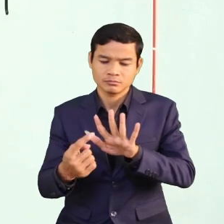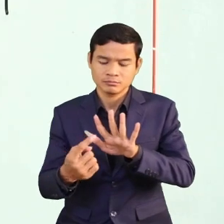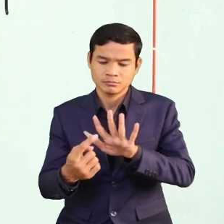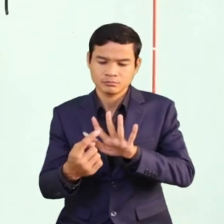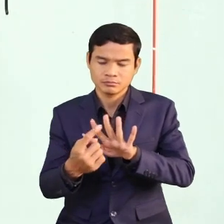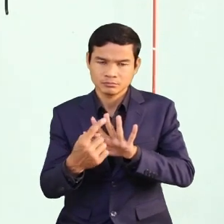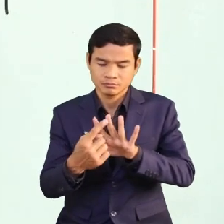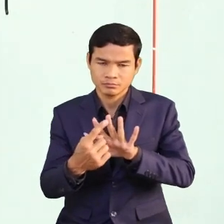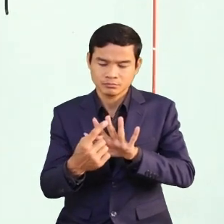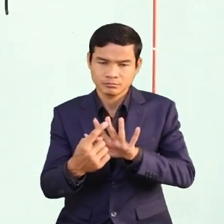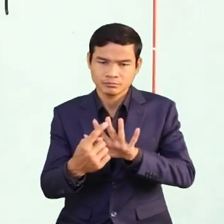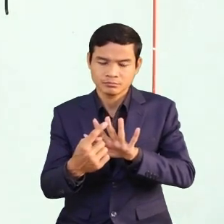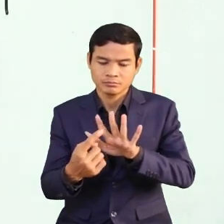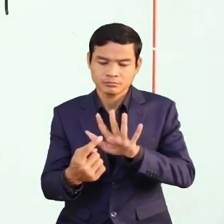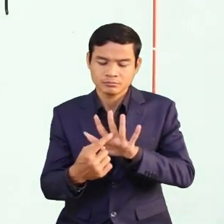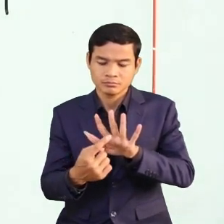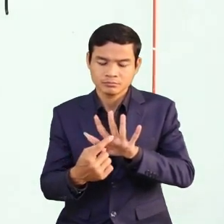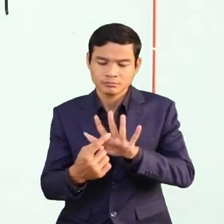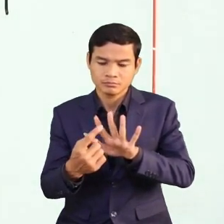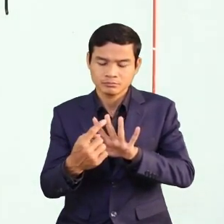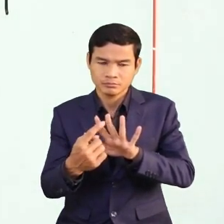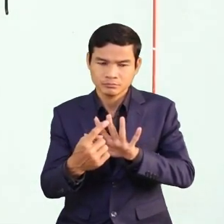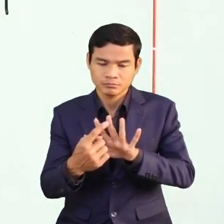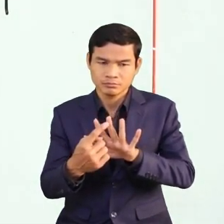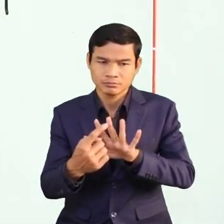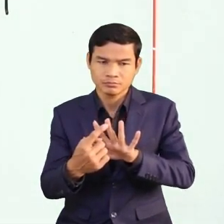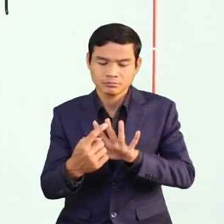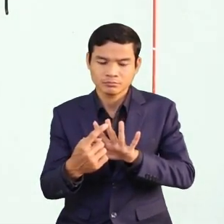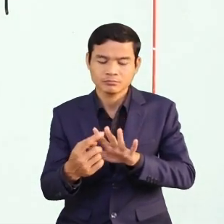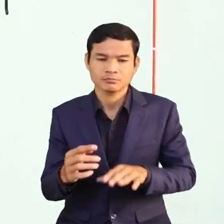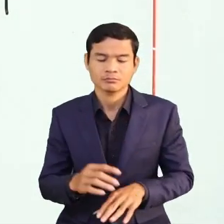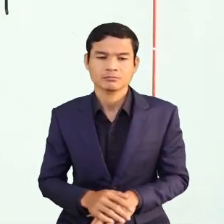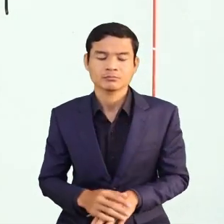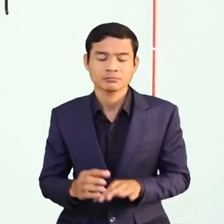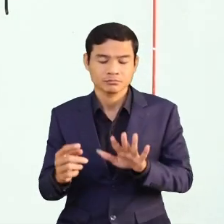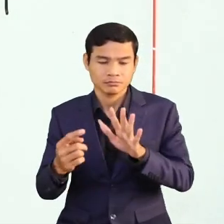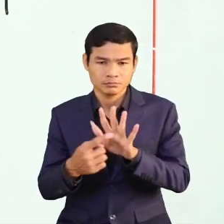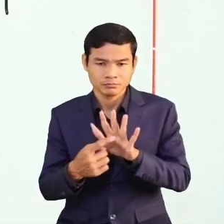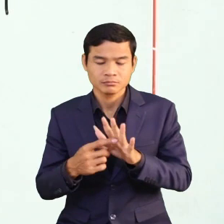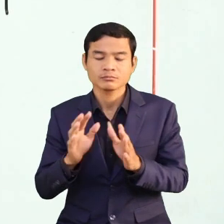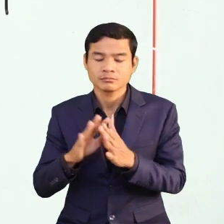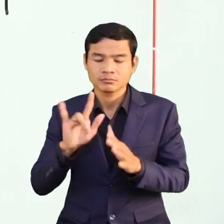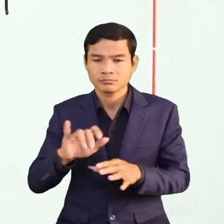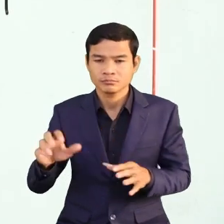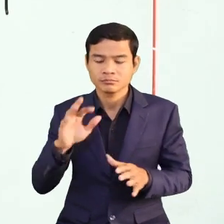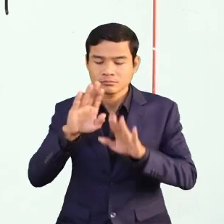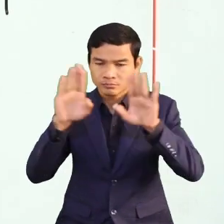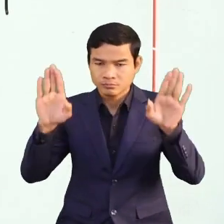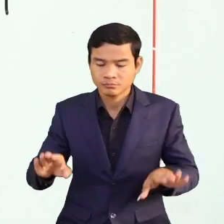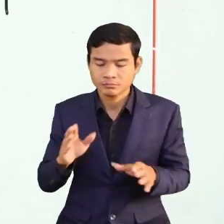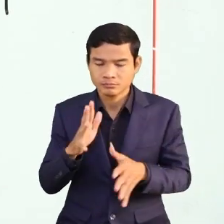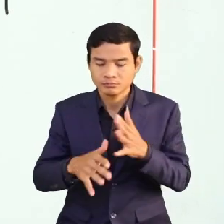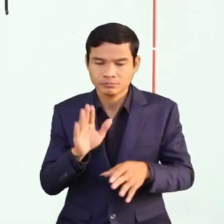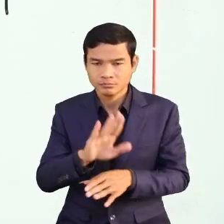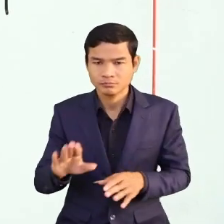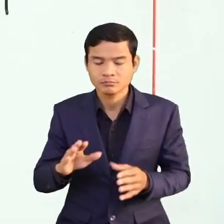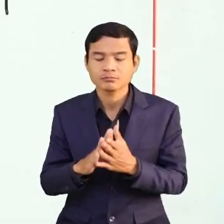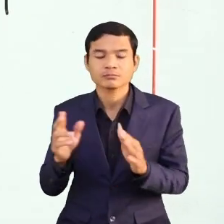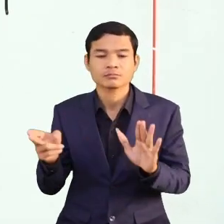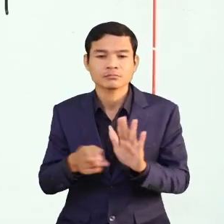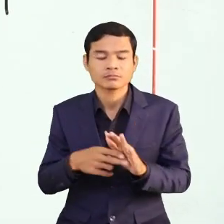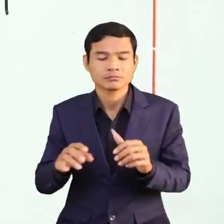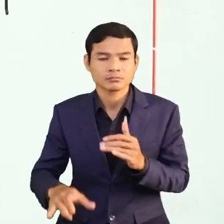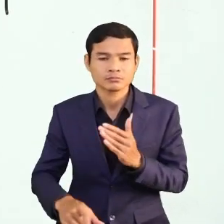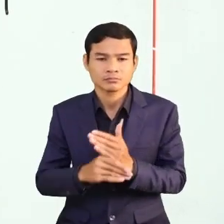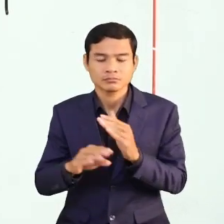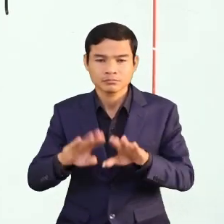มันวักฮับซ้ำประกอบอันเชียงในเลกนะเขียนรวมจมูกเนี่ยกระดูกกระดอยเกี่ยวกับขั้นซ้ำประกอบในครูนัยดังใบอาการแต่จะมาเชื่อในตัดเตี้ยนโ